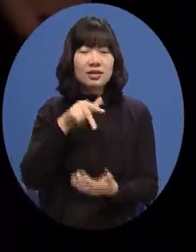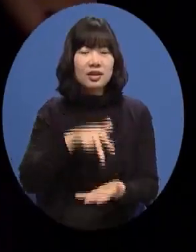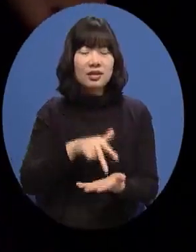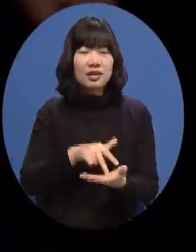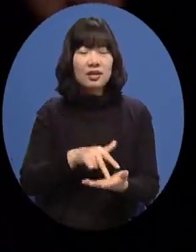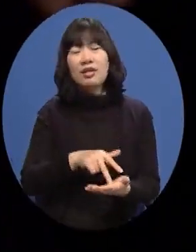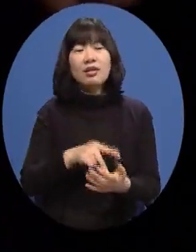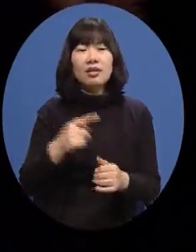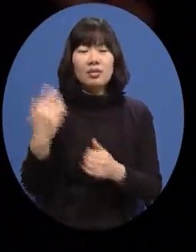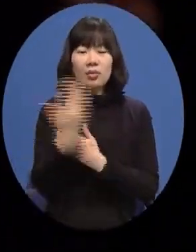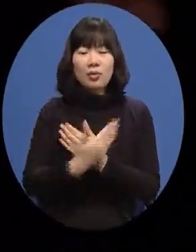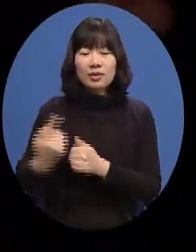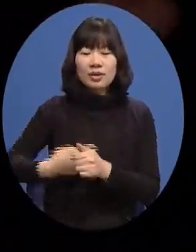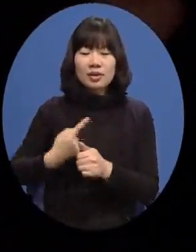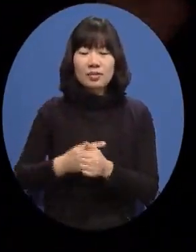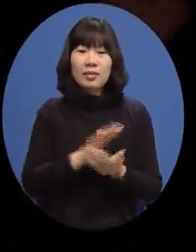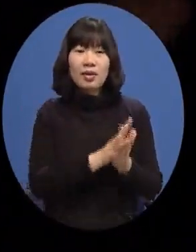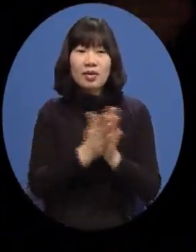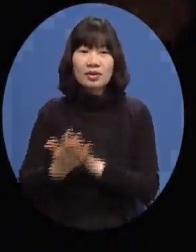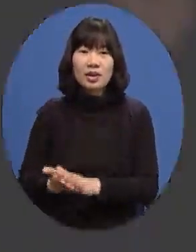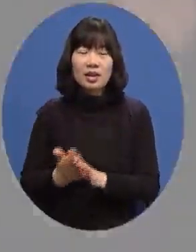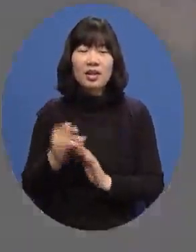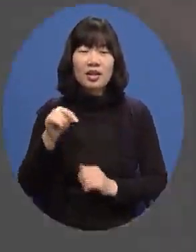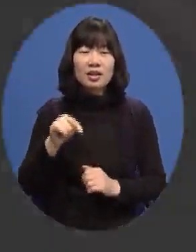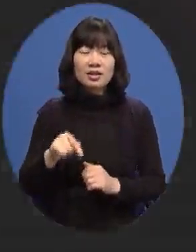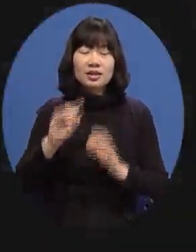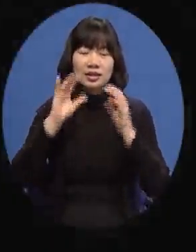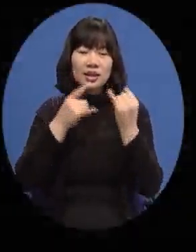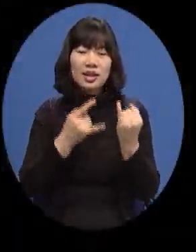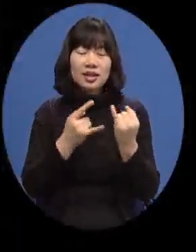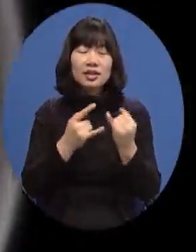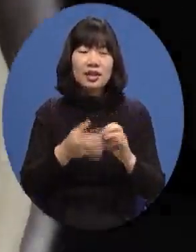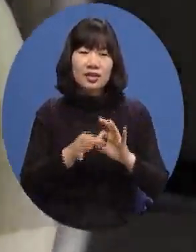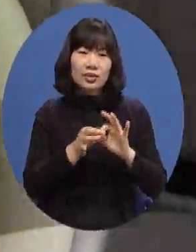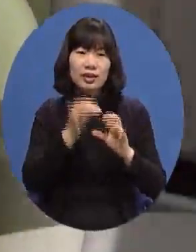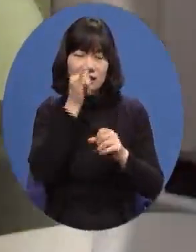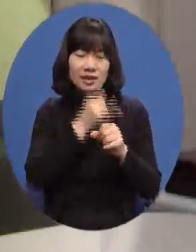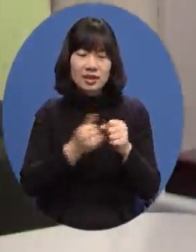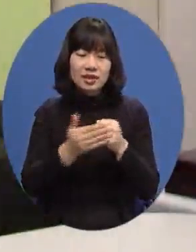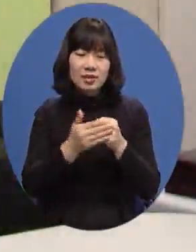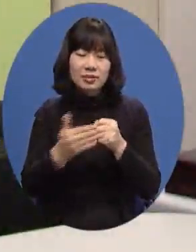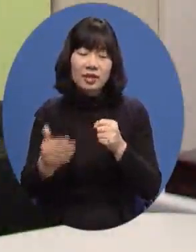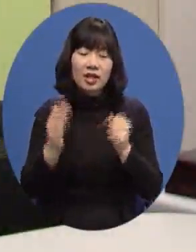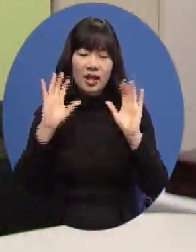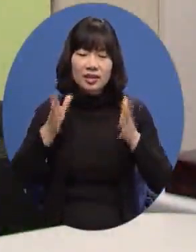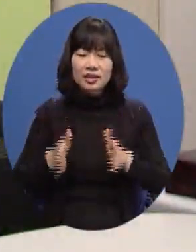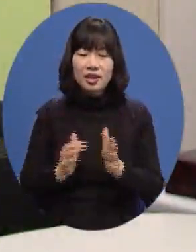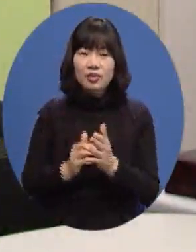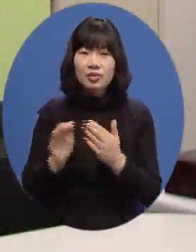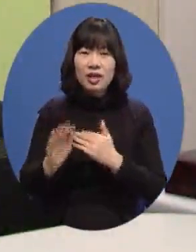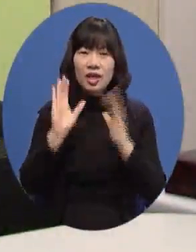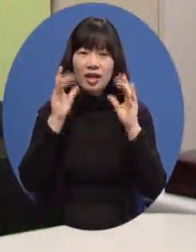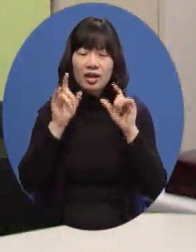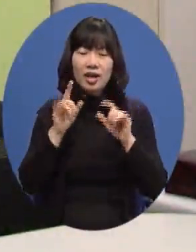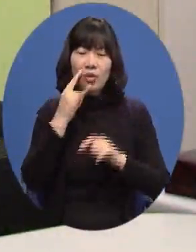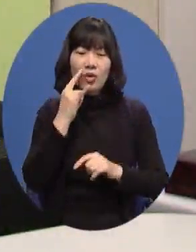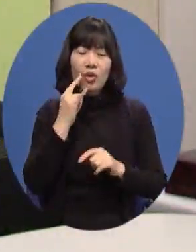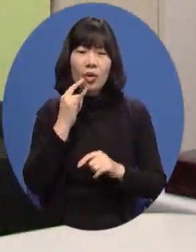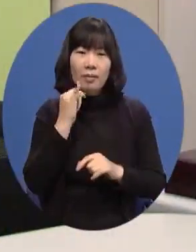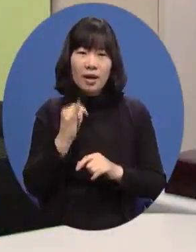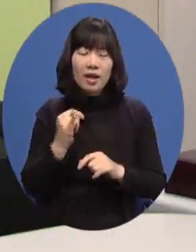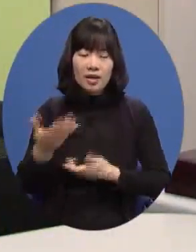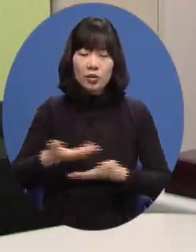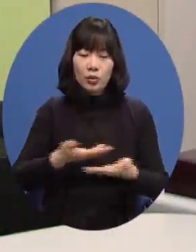어떤 생리적인 변인들이 또 아이, 그 태아한테도 영향을 미치기 때문에 출산 이후로는 아이와 엄마의 어떤